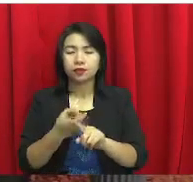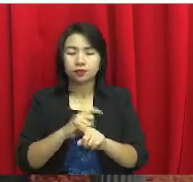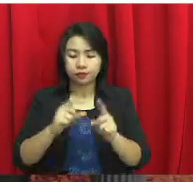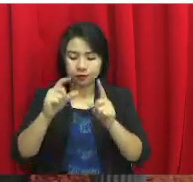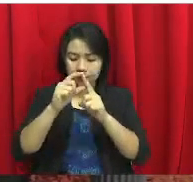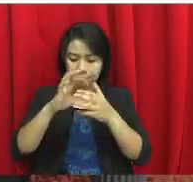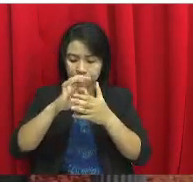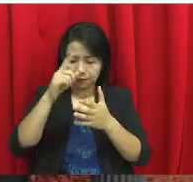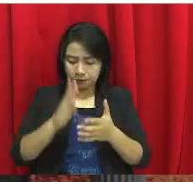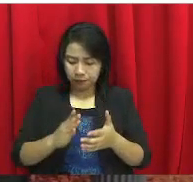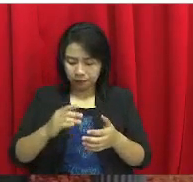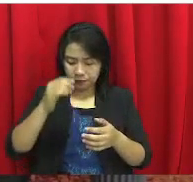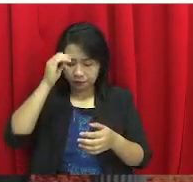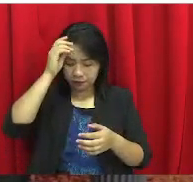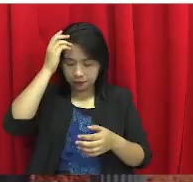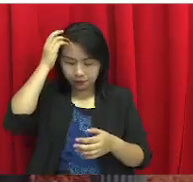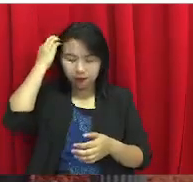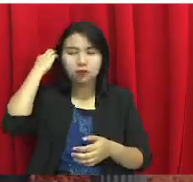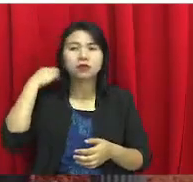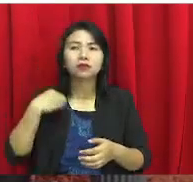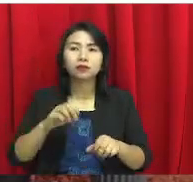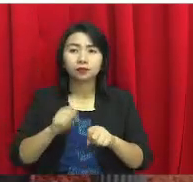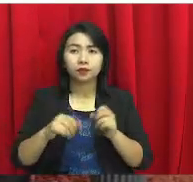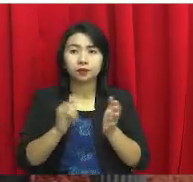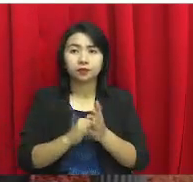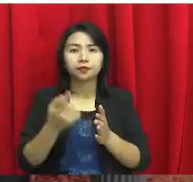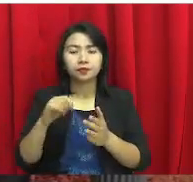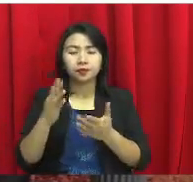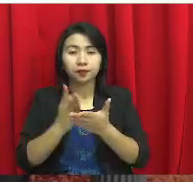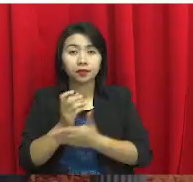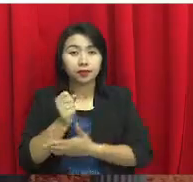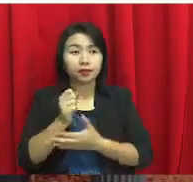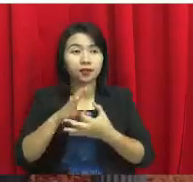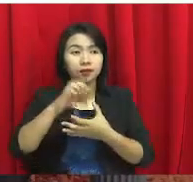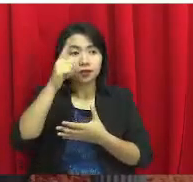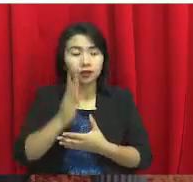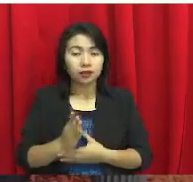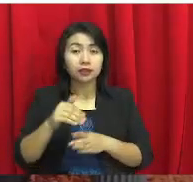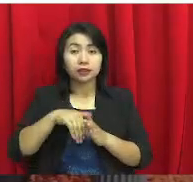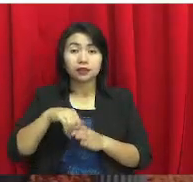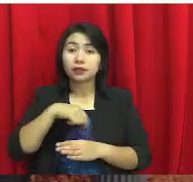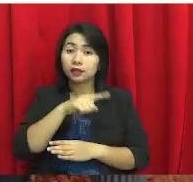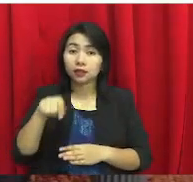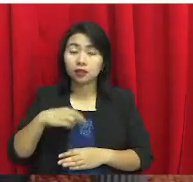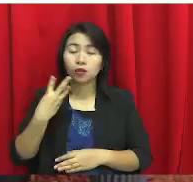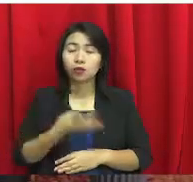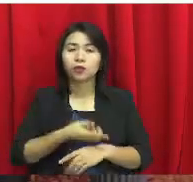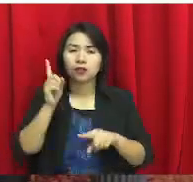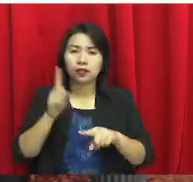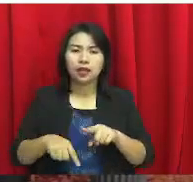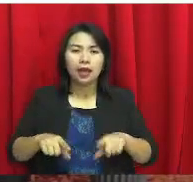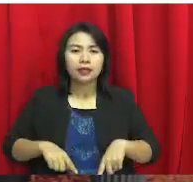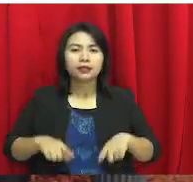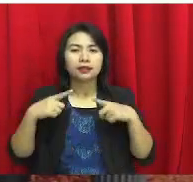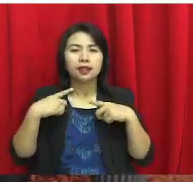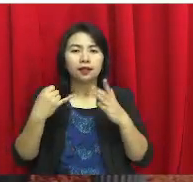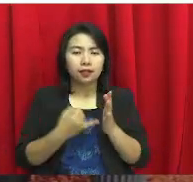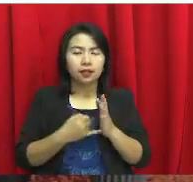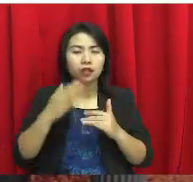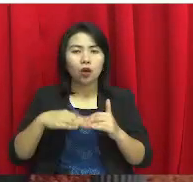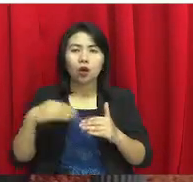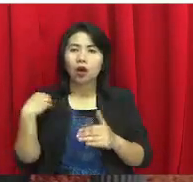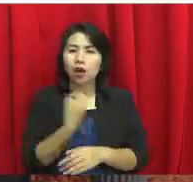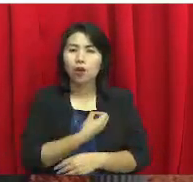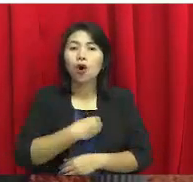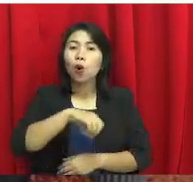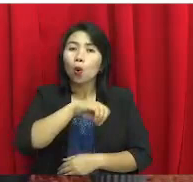God. Para nang sa ganun, yung righteousness ng Panginoon Hesus Kristo na nasa atin, hindi natin ipamuhay sa sarili nating paraan. Kumbaga sa